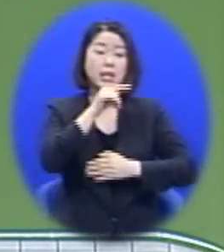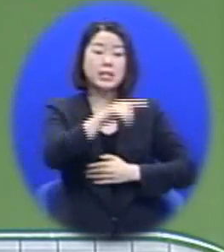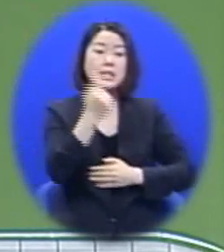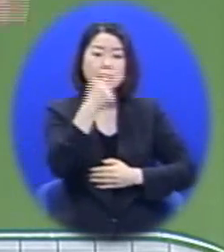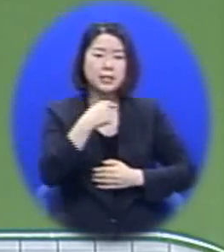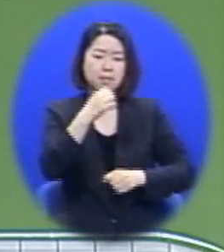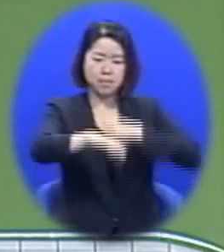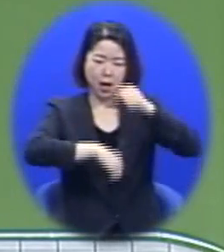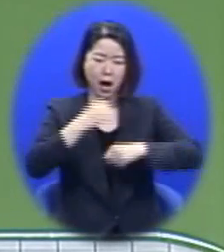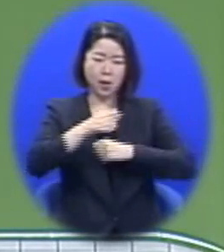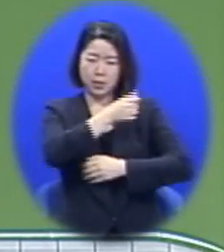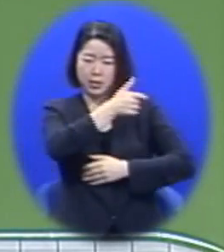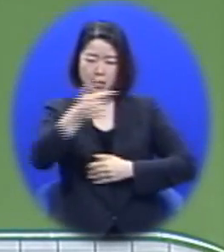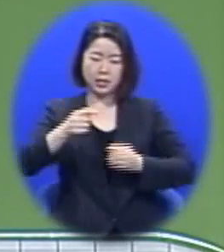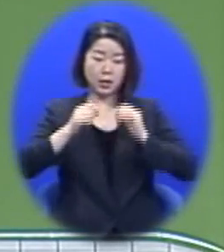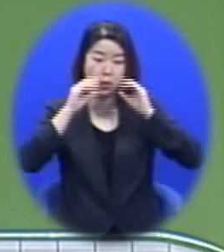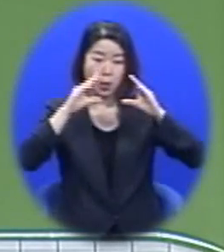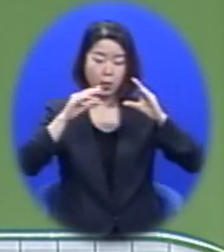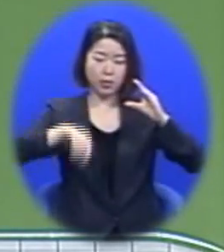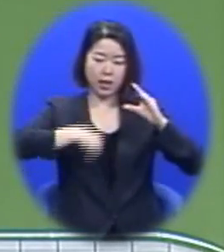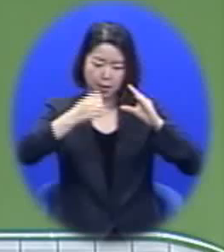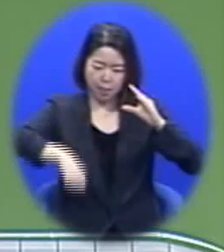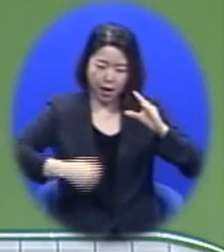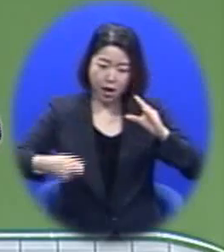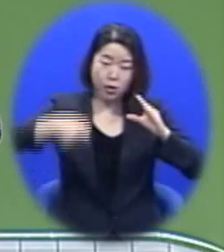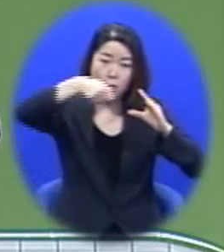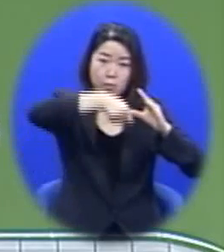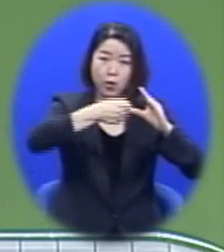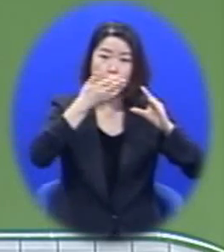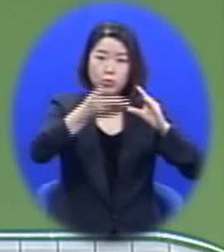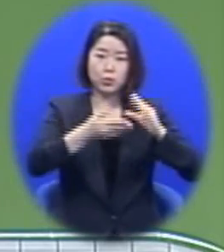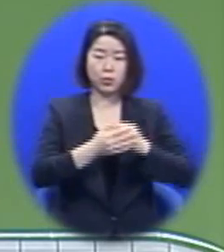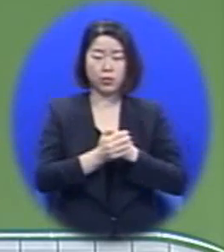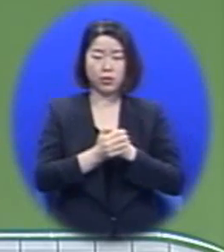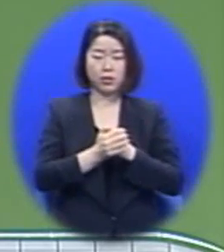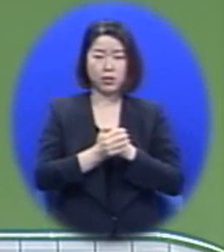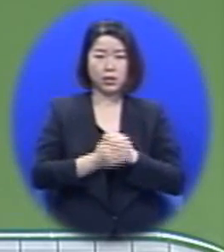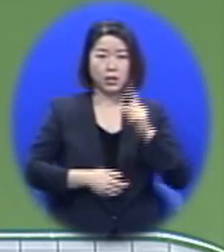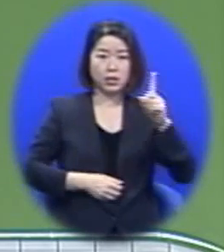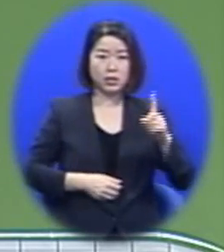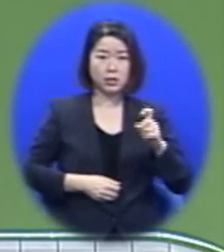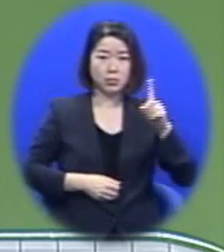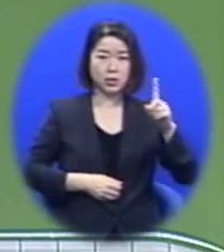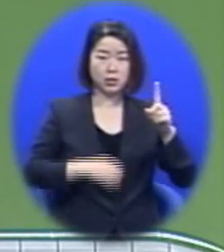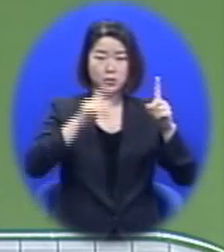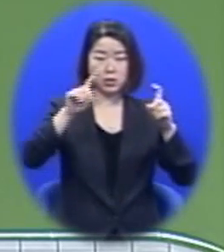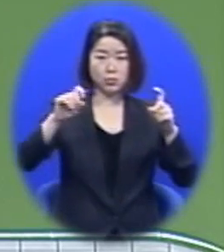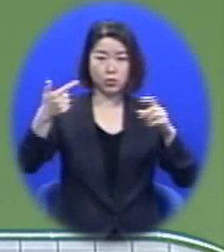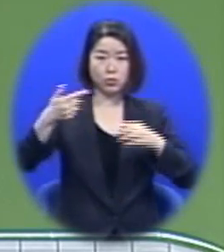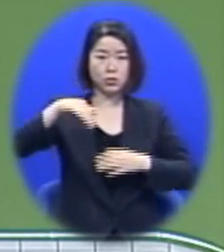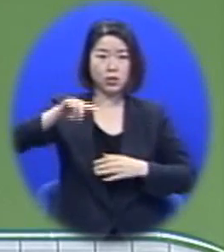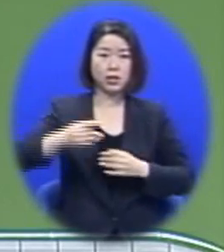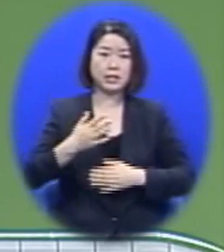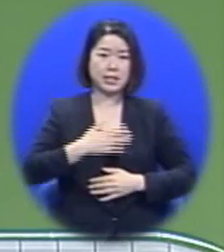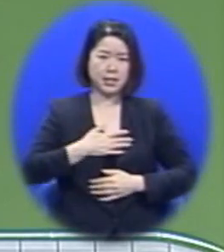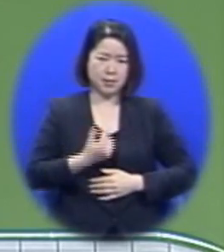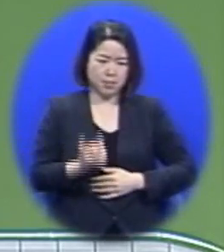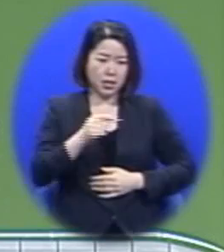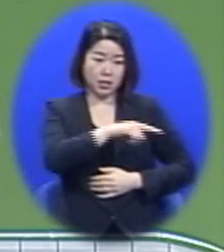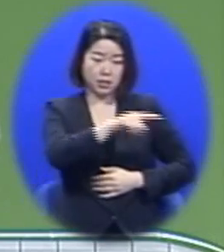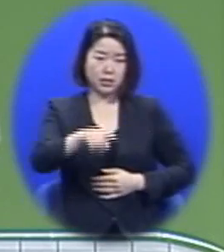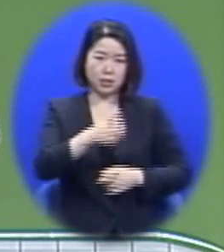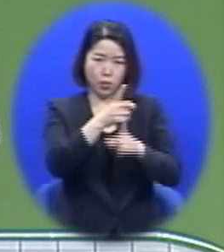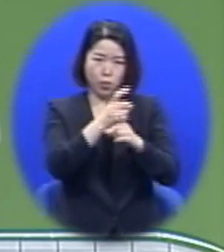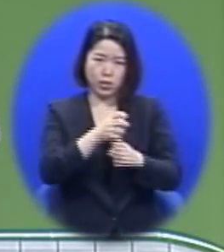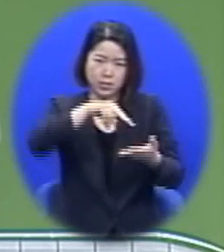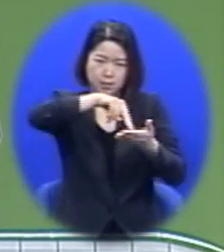내가 마음껏 먹여주겠다. 14절부터 16절까지 나는 당장 그들의 원수를 굴복시키고